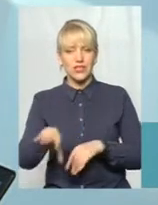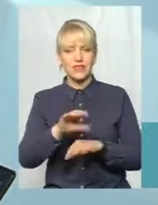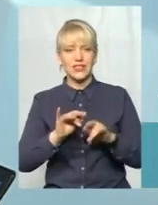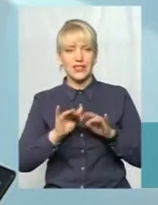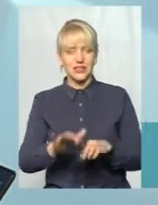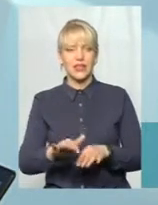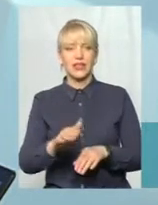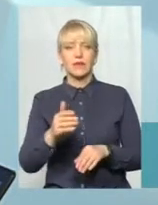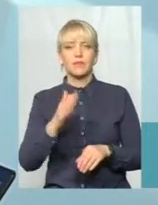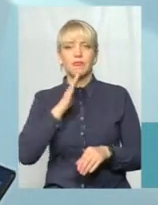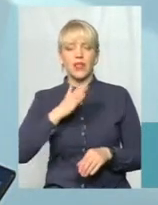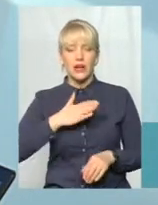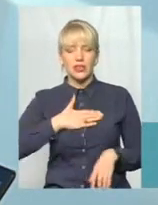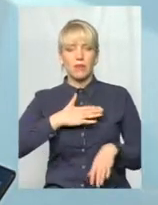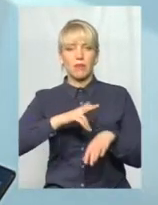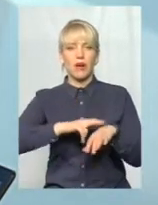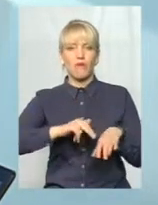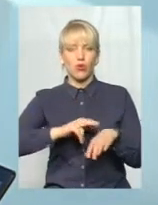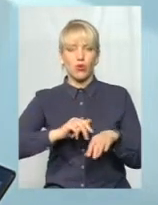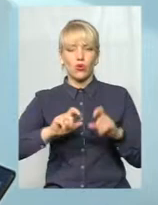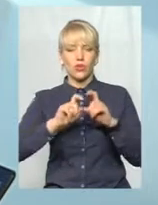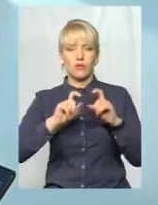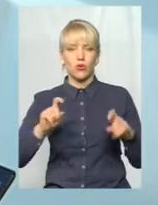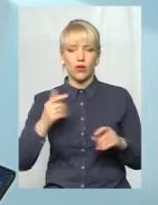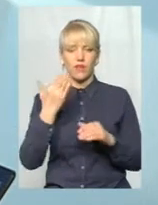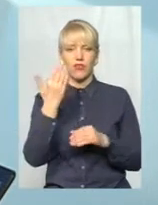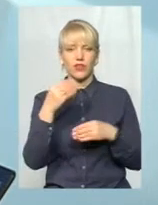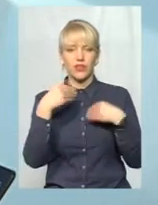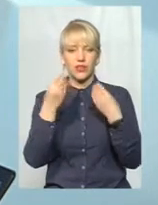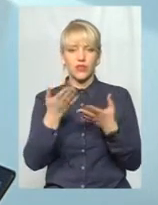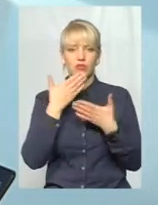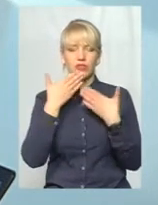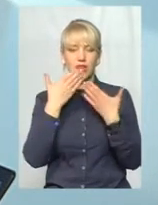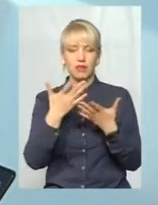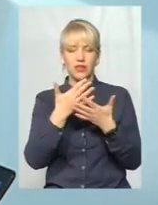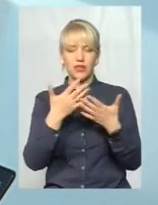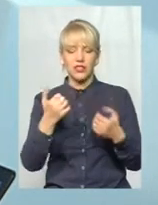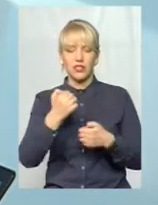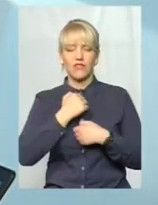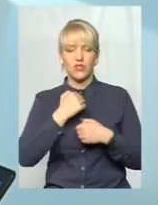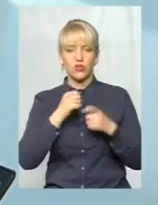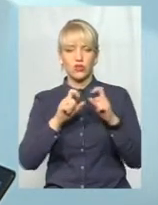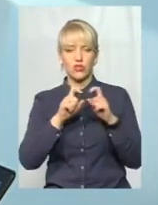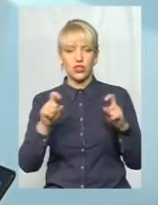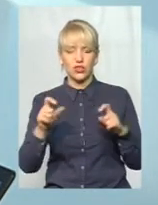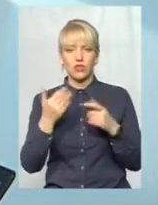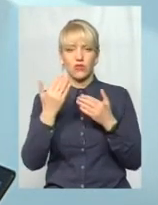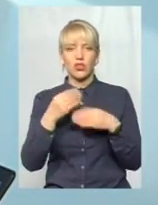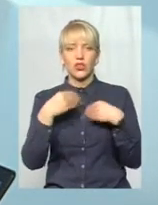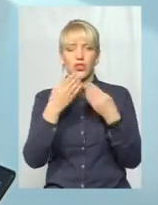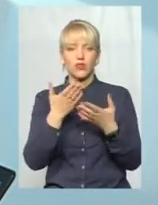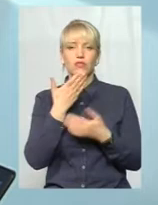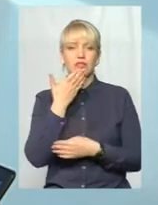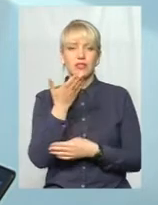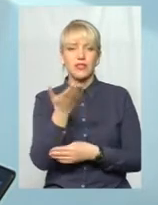нашими правоохоронними органами. Вони дають запити на різні військові частини, чи не перебуває особа. Вони дають запити на лабораторії, вони